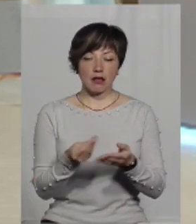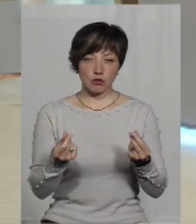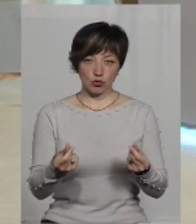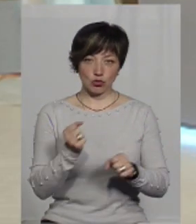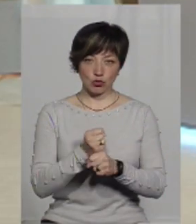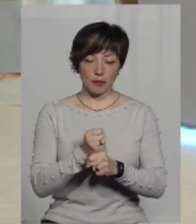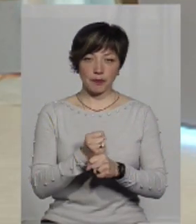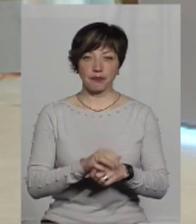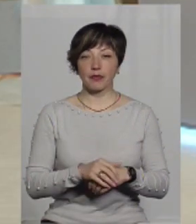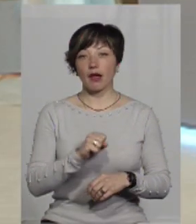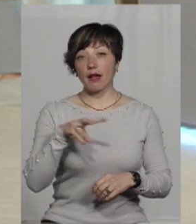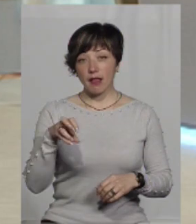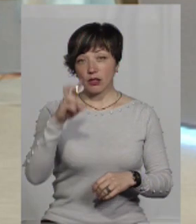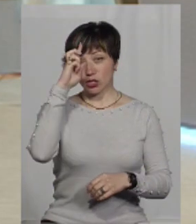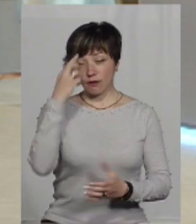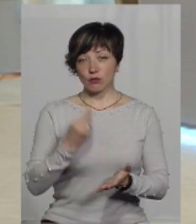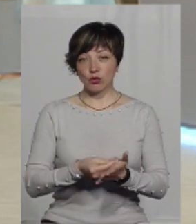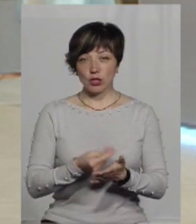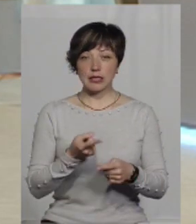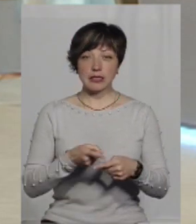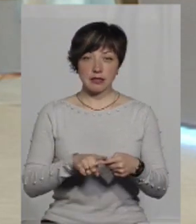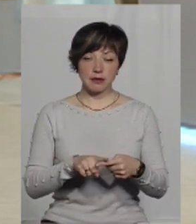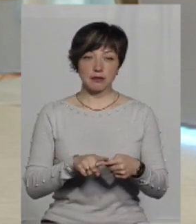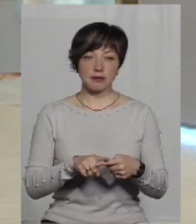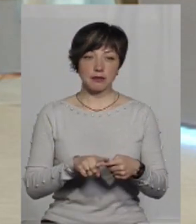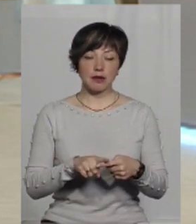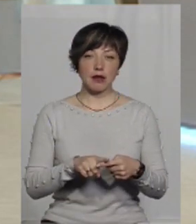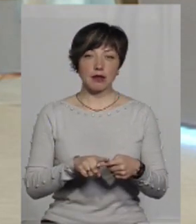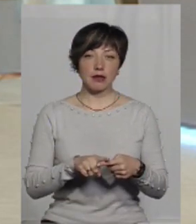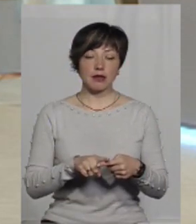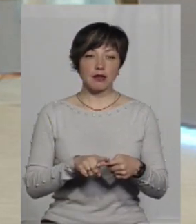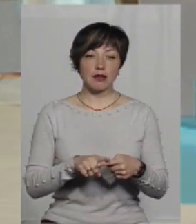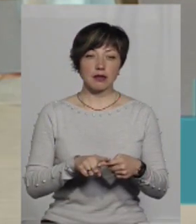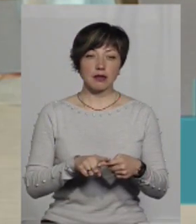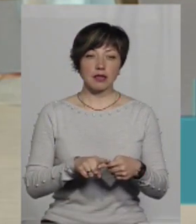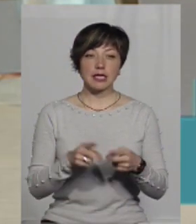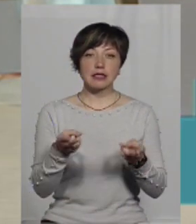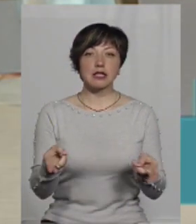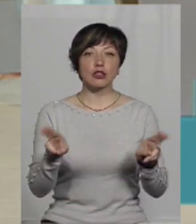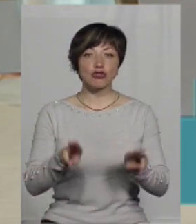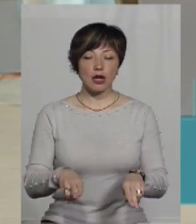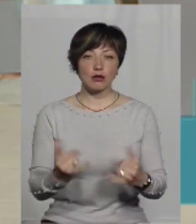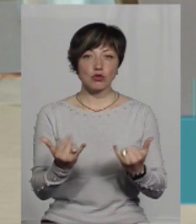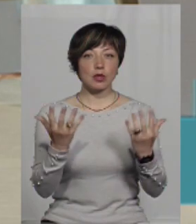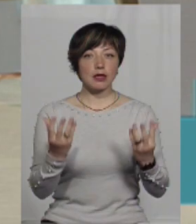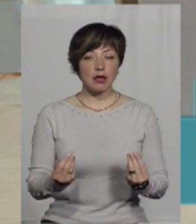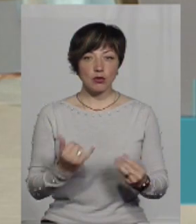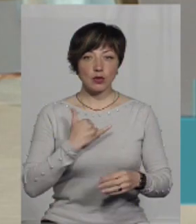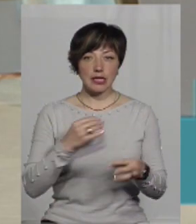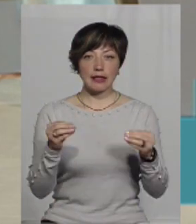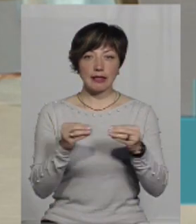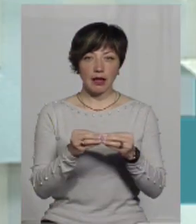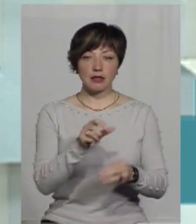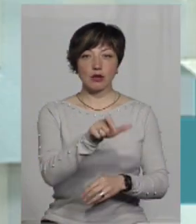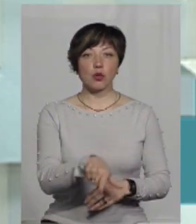рахунок. Власний так. Державний але державний бюджет – це ось ці апарати. І залишається на сьогоднішній день у нас